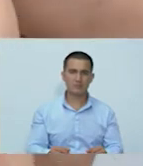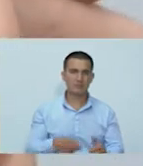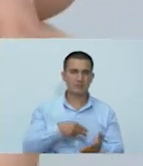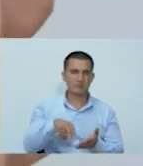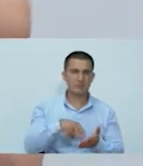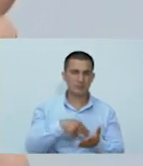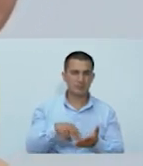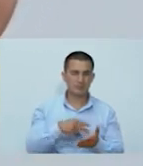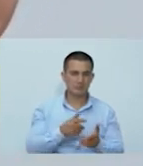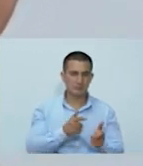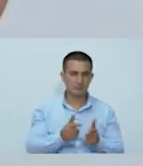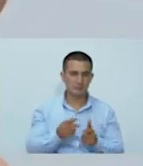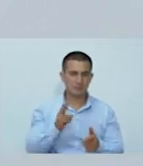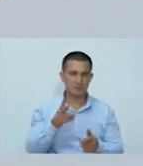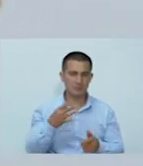yelimdan ozgina